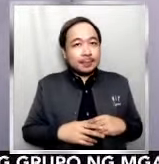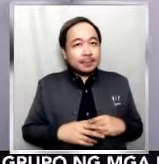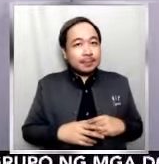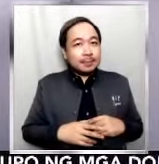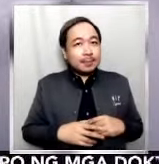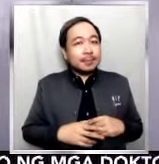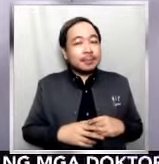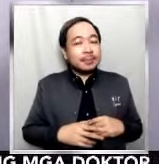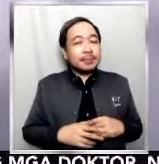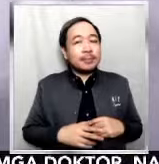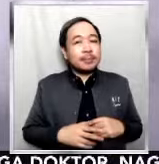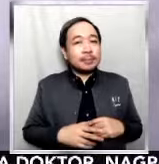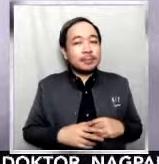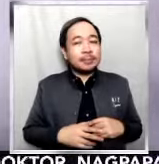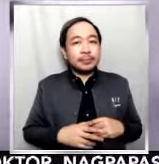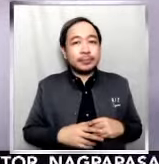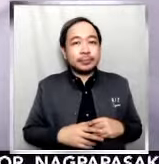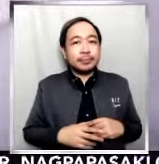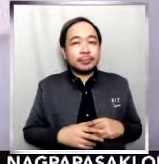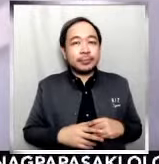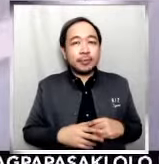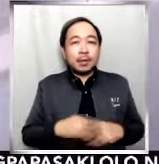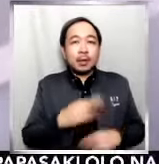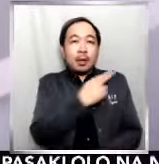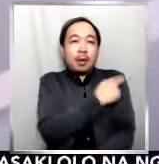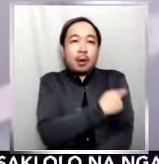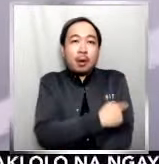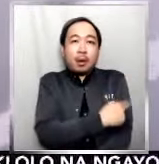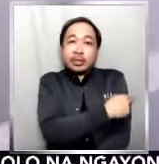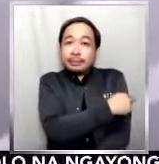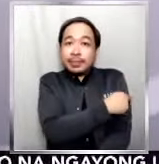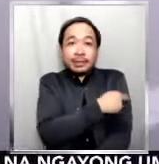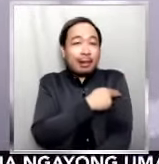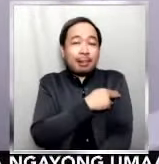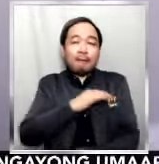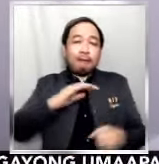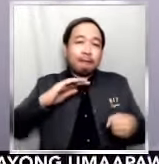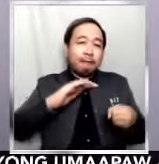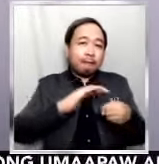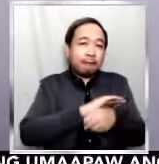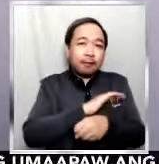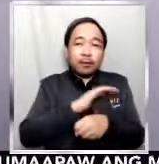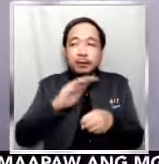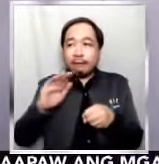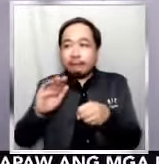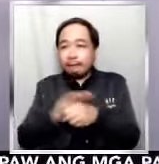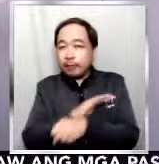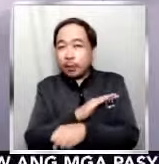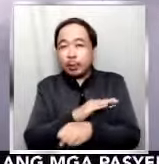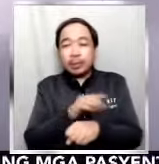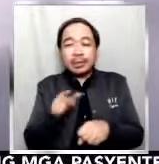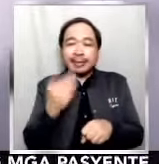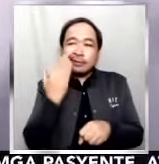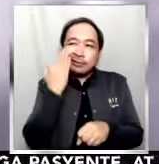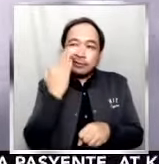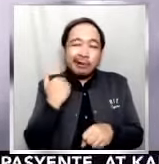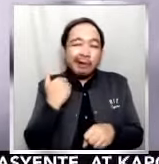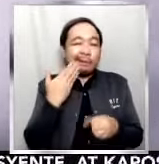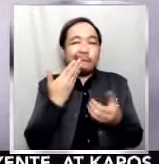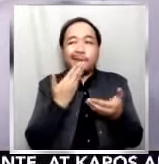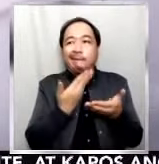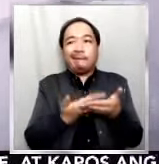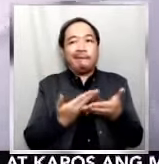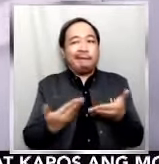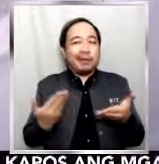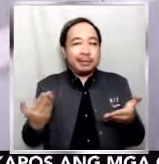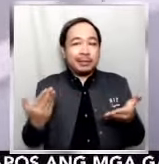Umaapaw na ang mga ospital, kulang na tayo sa mga pasilidad. Pero tuloy-tuloy pa rin ang